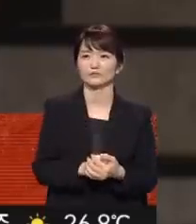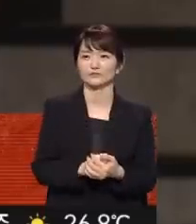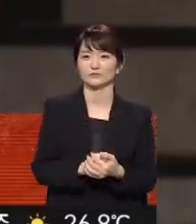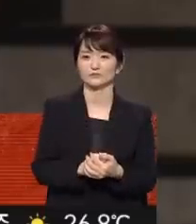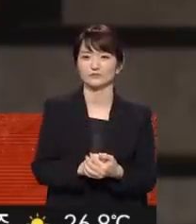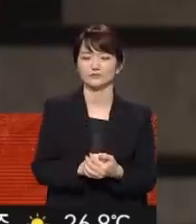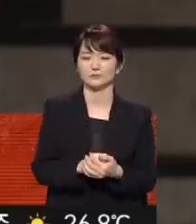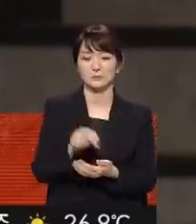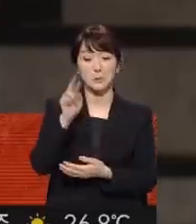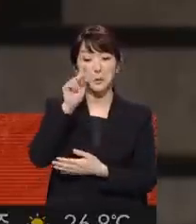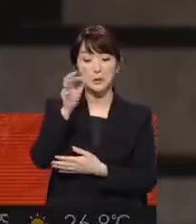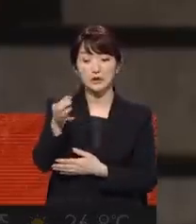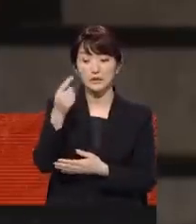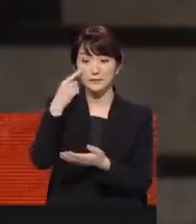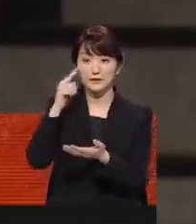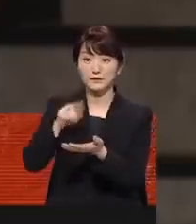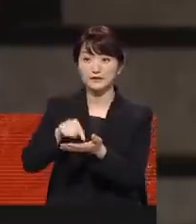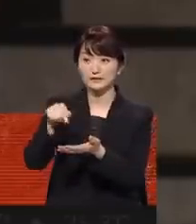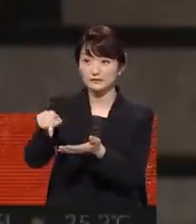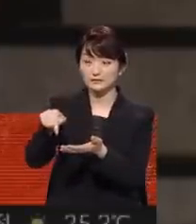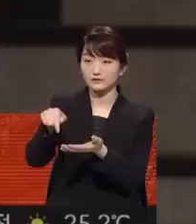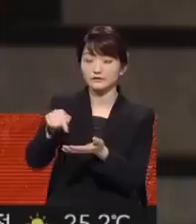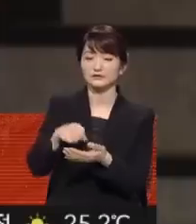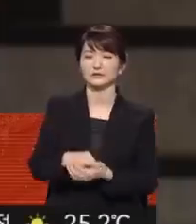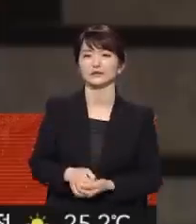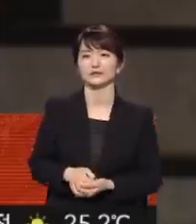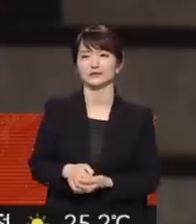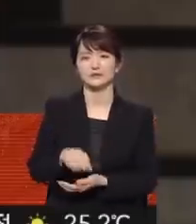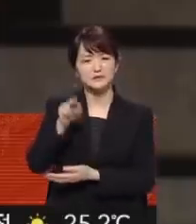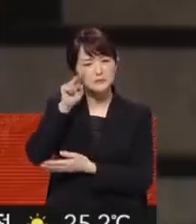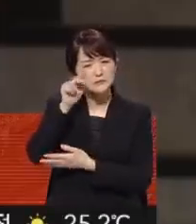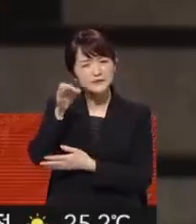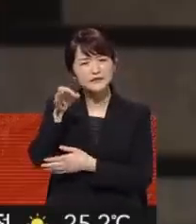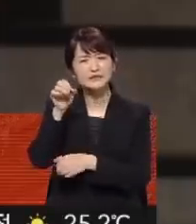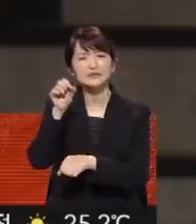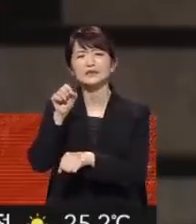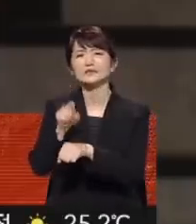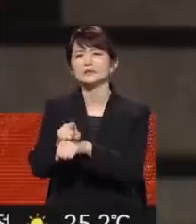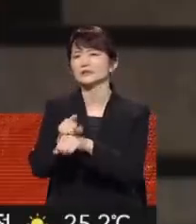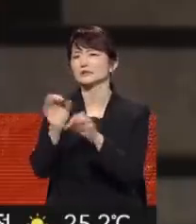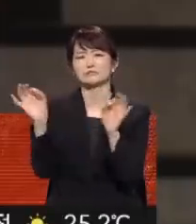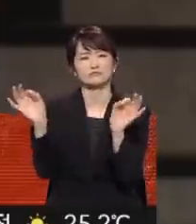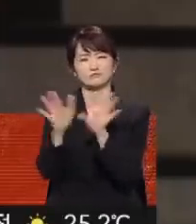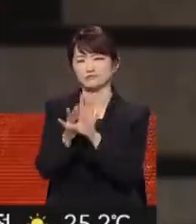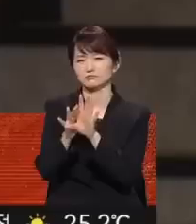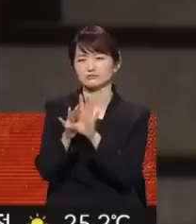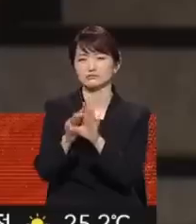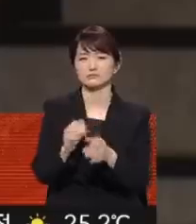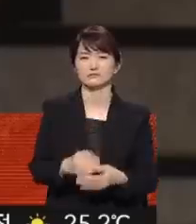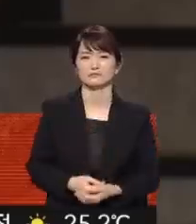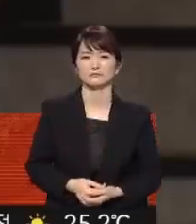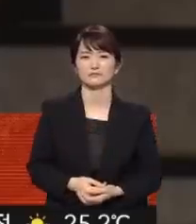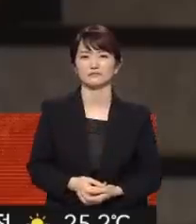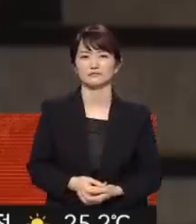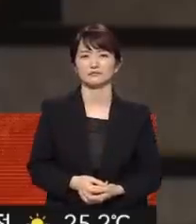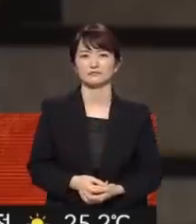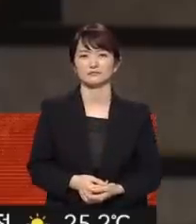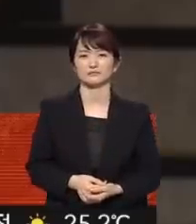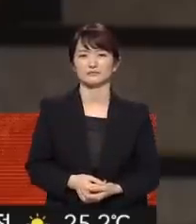드러나는 순간에 더 이상 비상금으로서의 성격이 완전히 그 상실되는 거예요. 그렇구나. 그래서